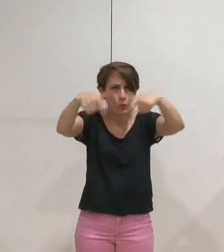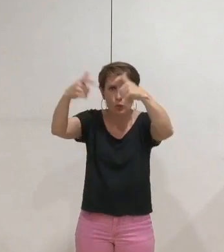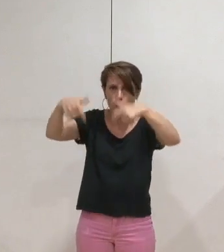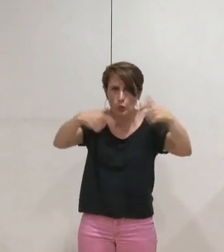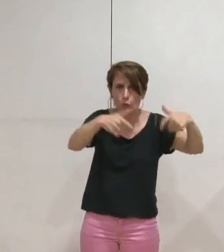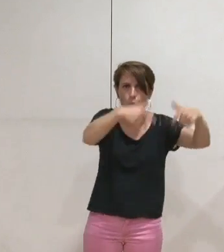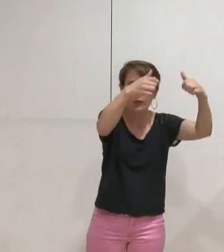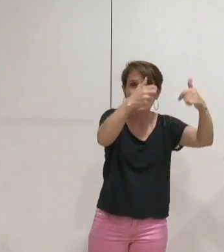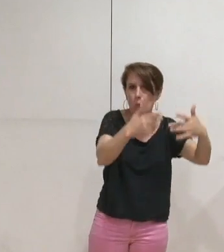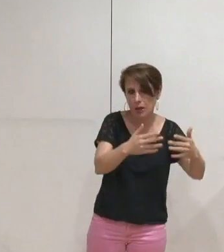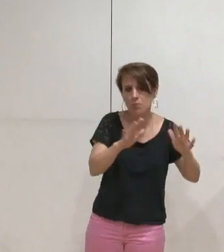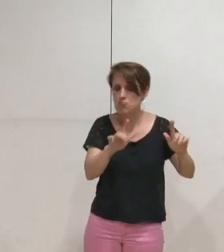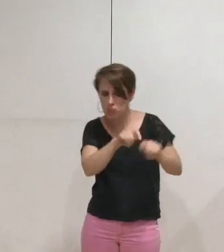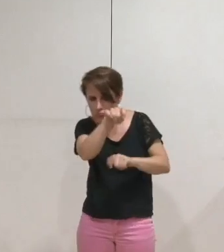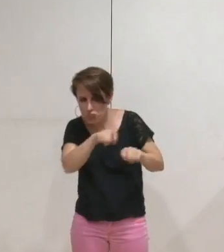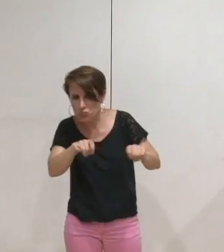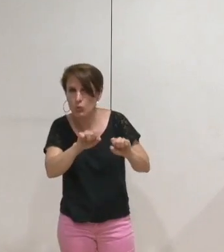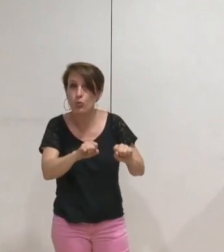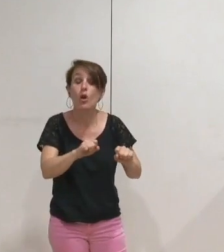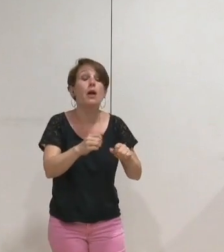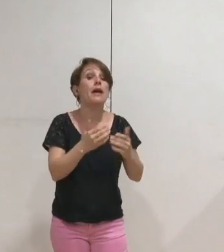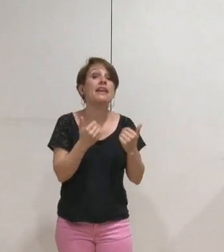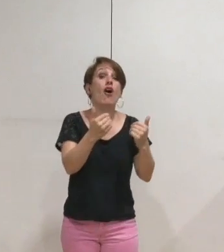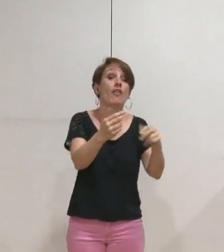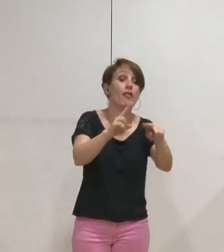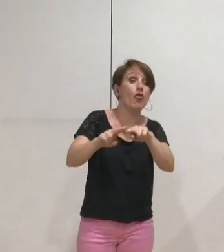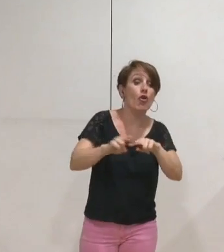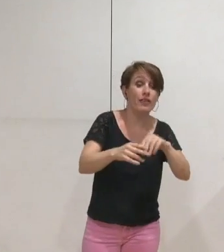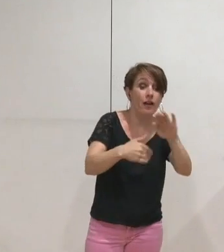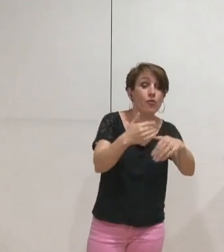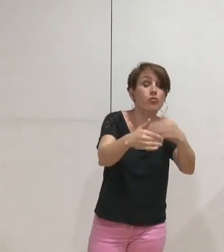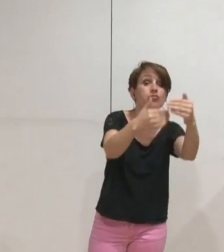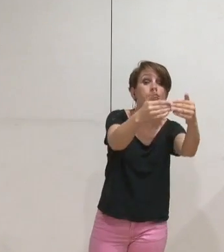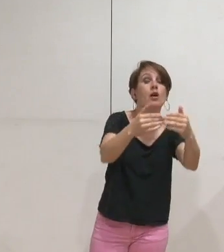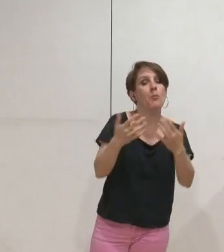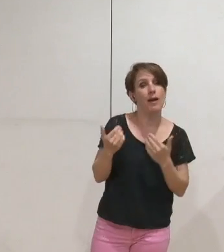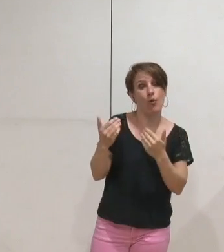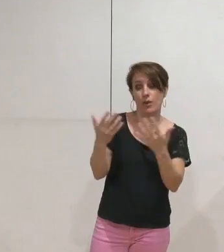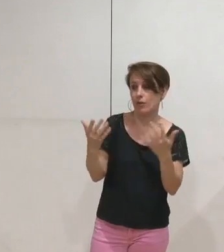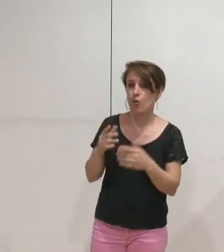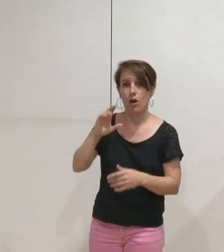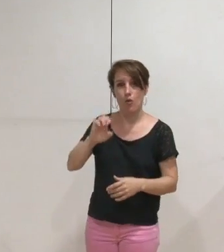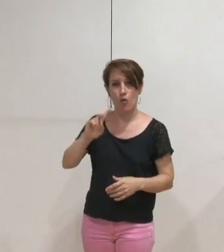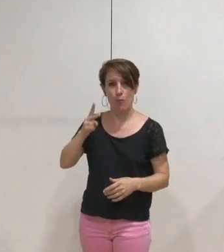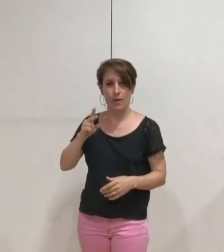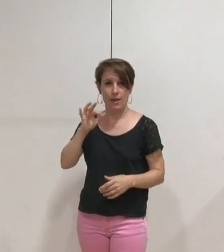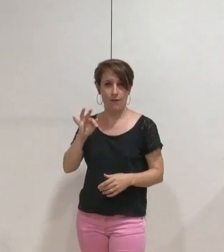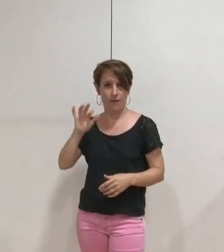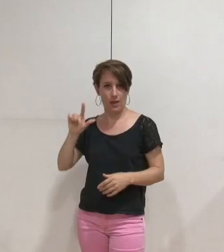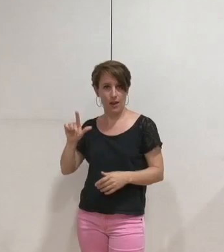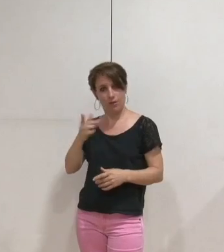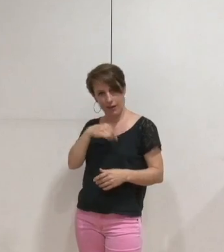attend de de terminer ces ces travaux il est proposé de faire porter à le PFL au titre du renouvellement urbain cette